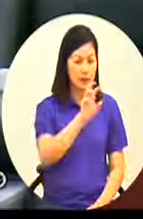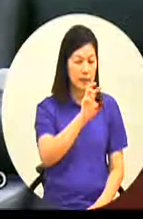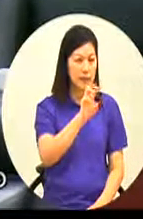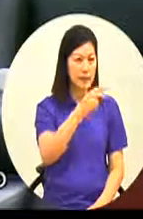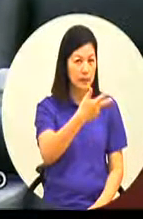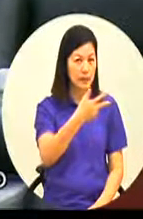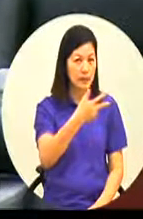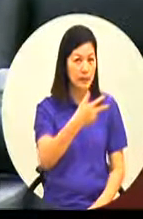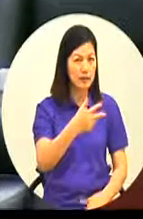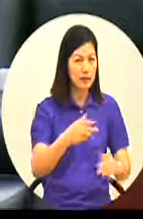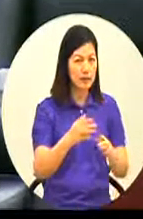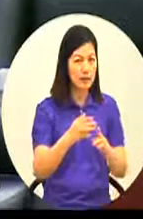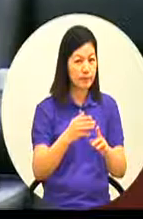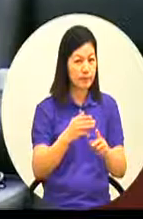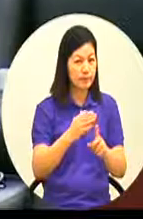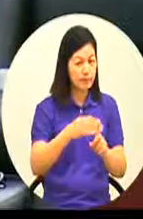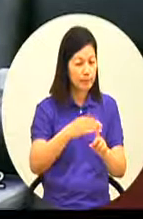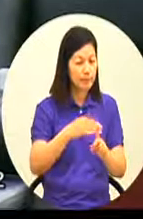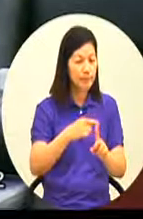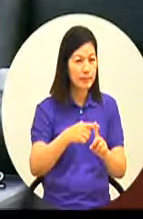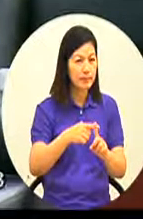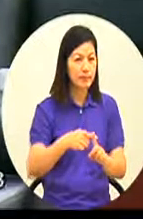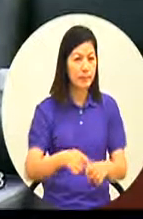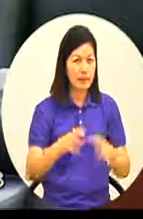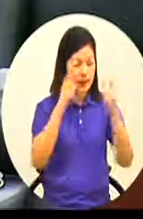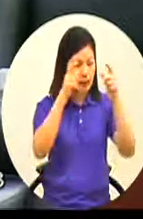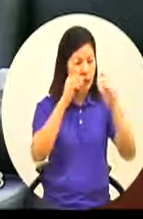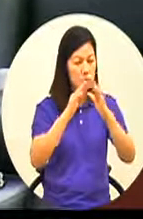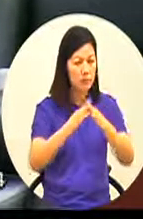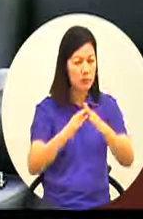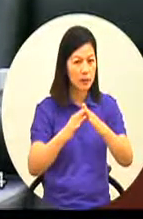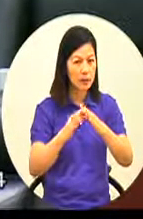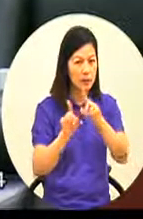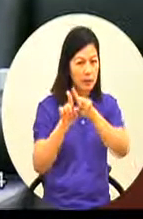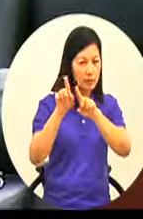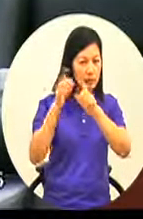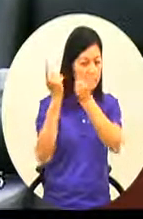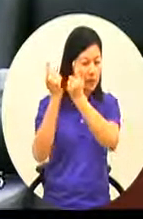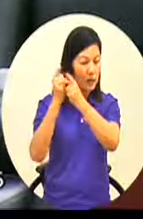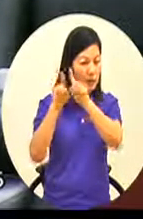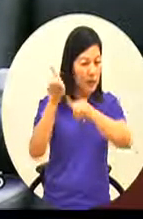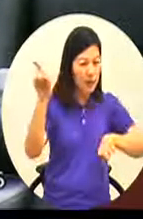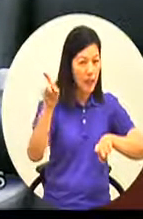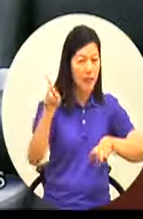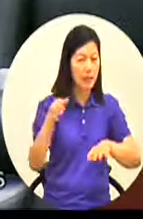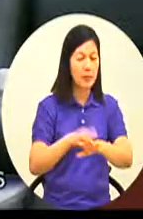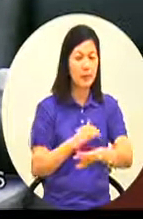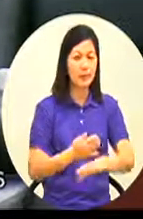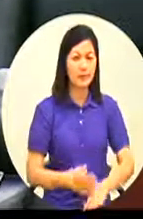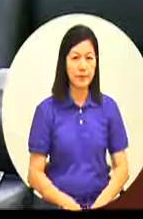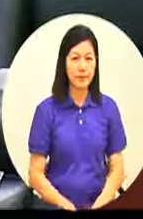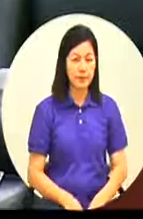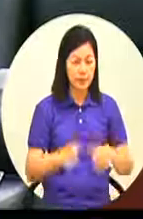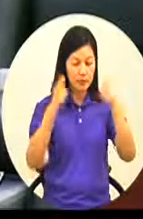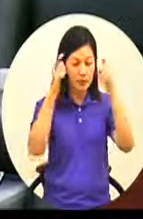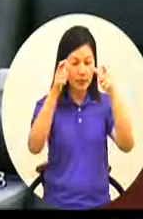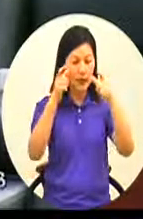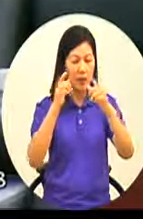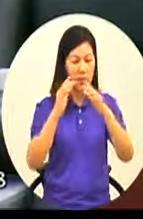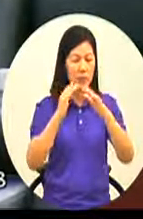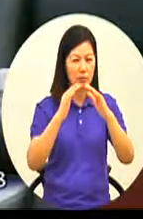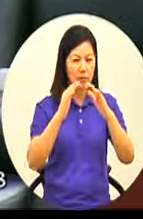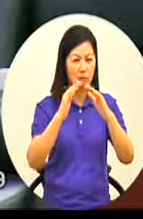本席看我们高雄应该不会比台北差哦，但是我们高雄就跟台北